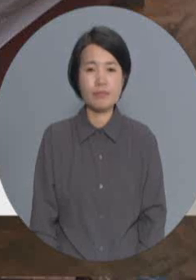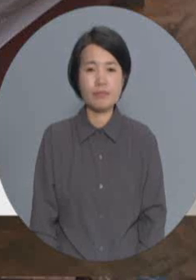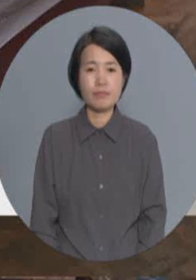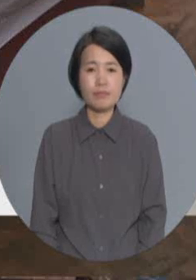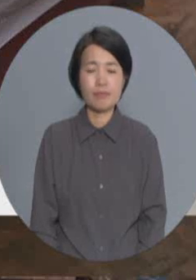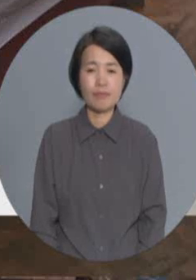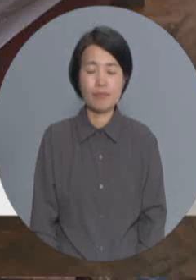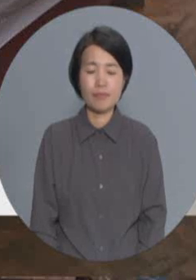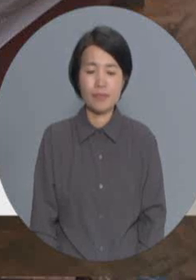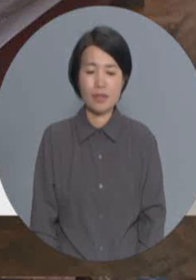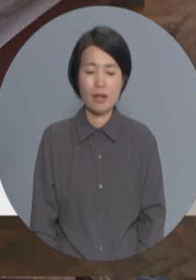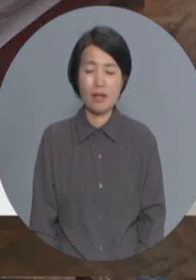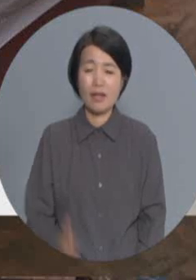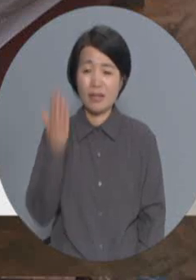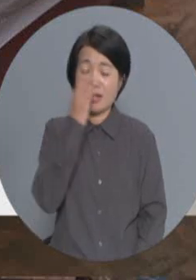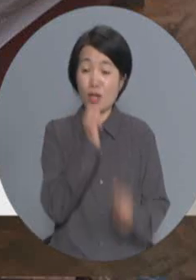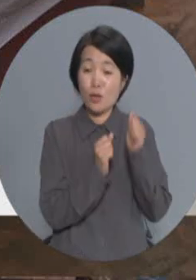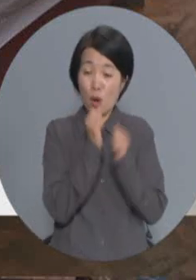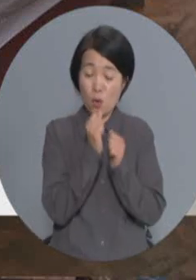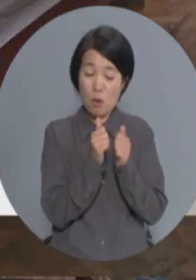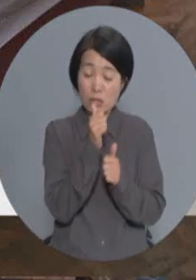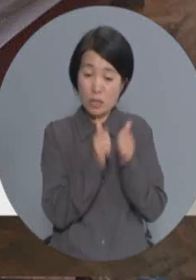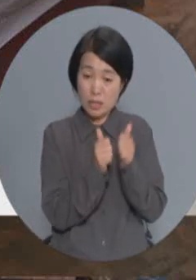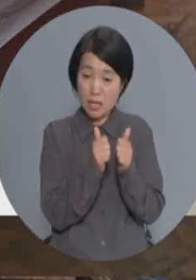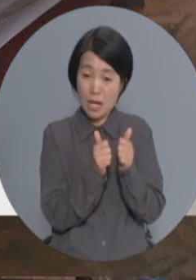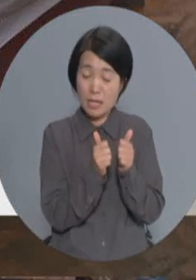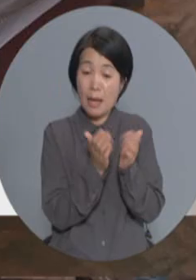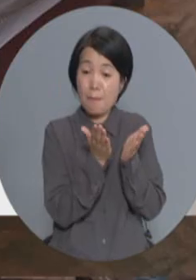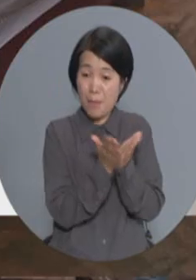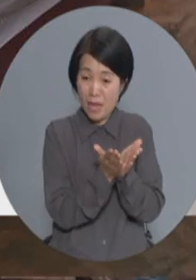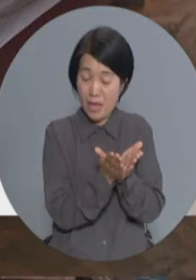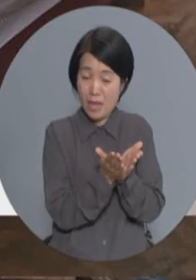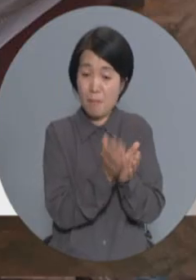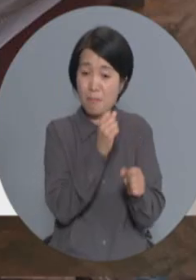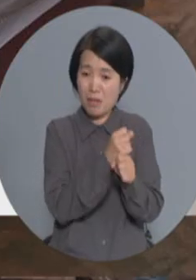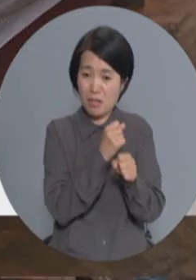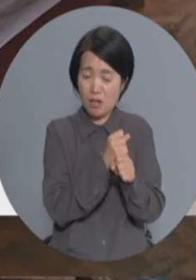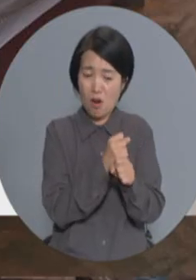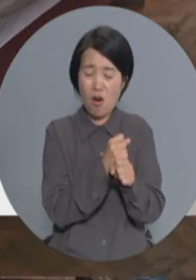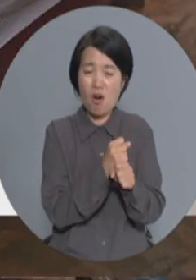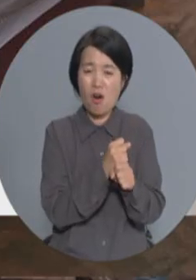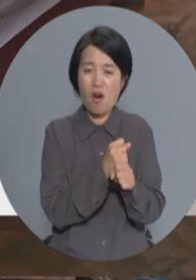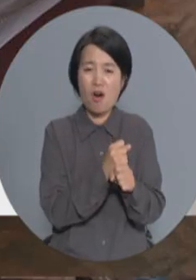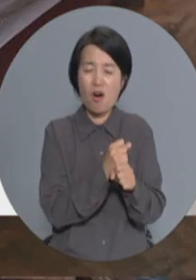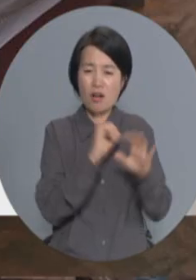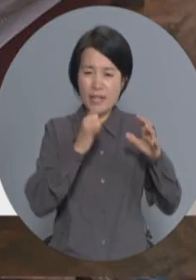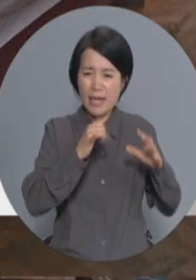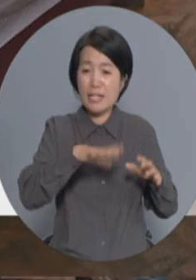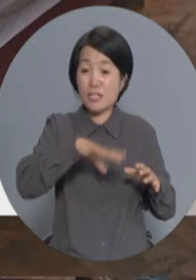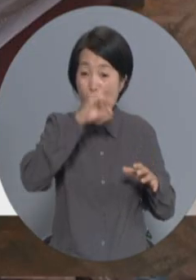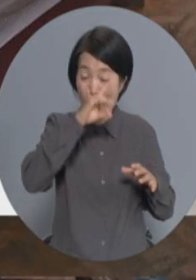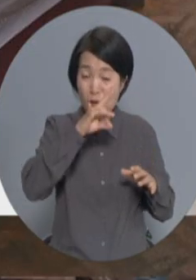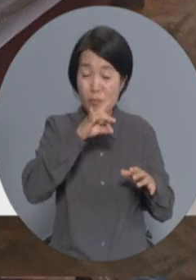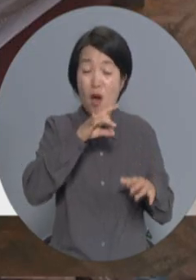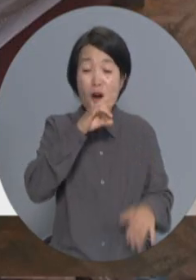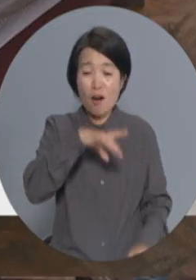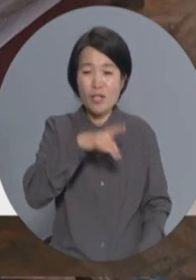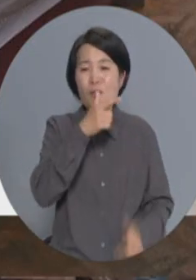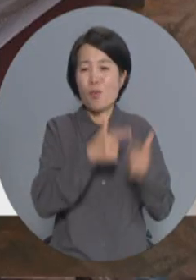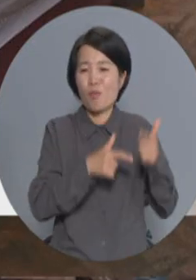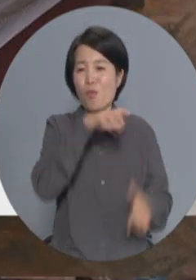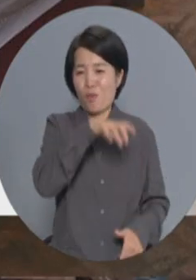다양한 친환경 연료 추진 시스템을 실증할 선박이 세계 최초로 개발돼 목포에서 진수식이 열렸습니다